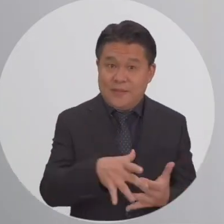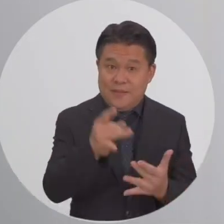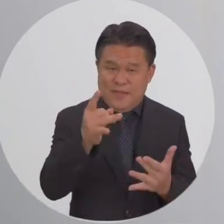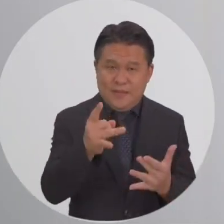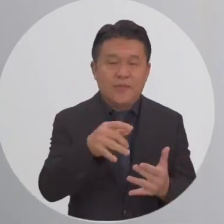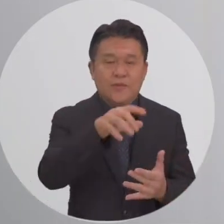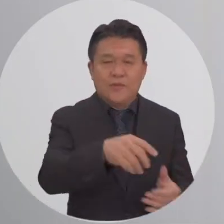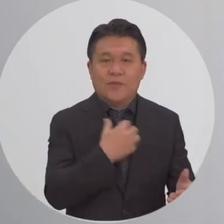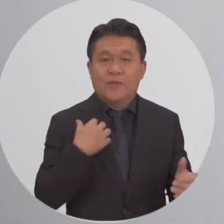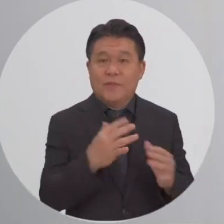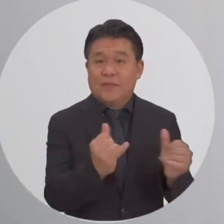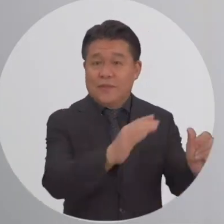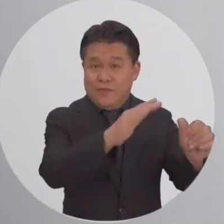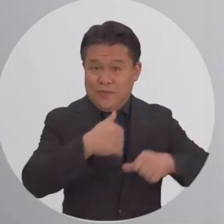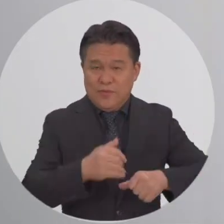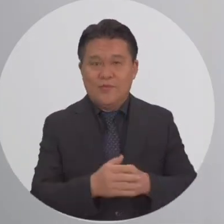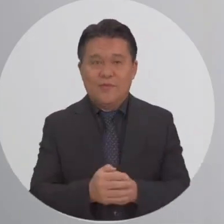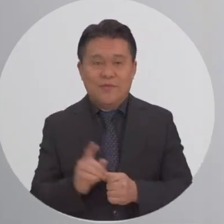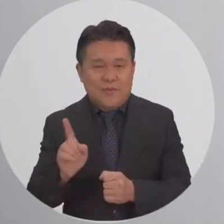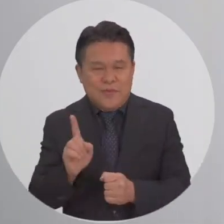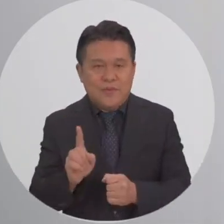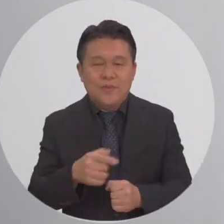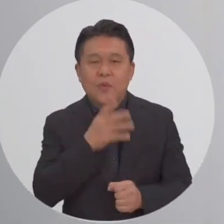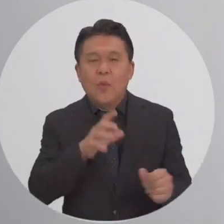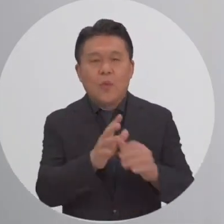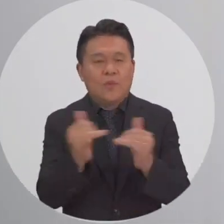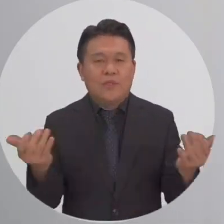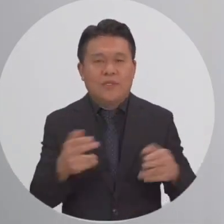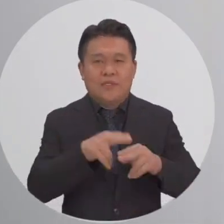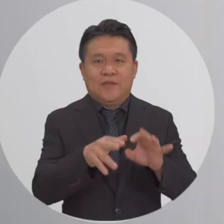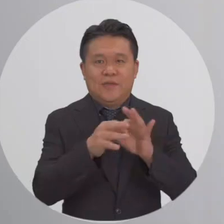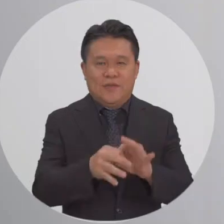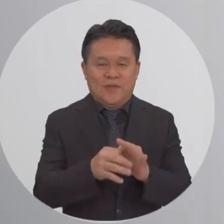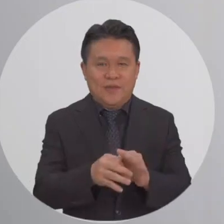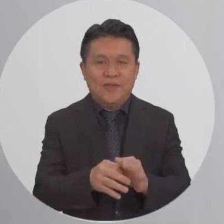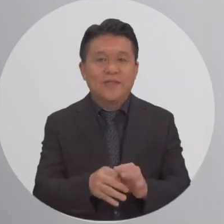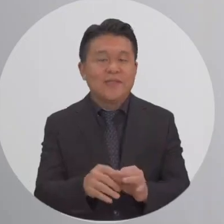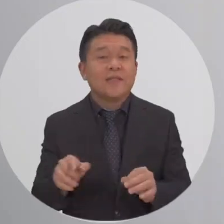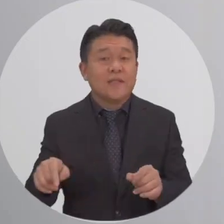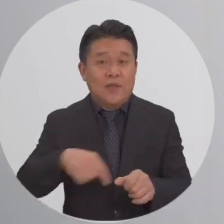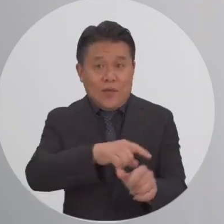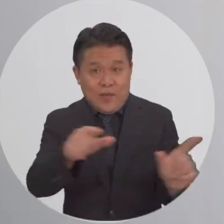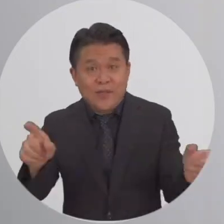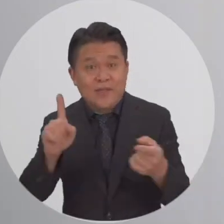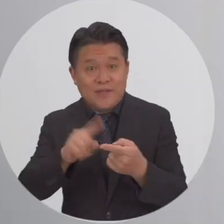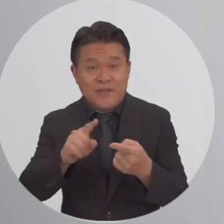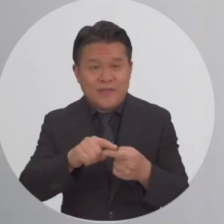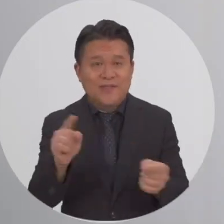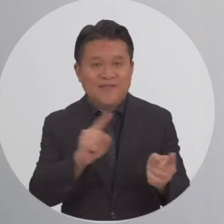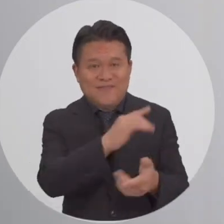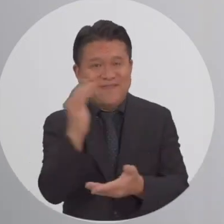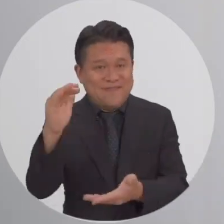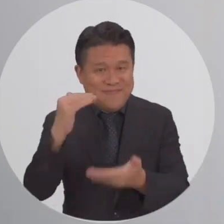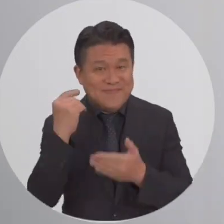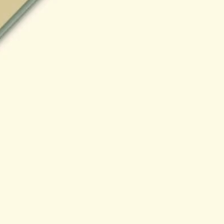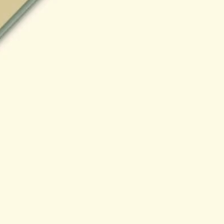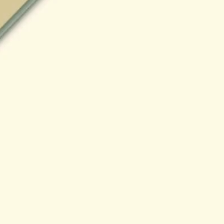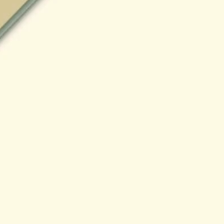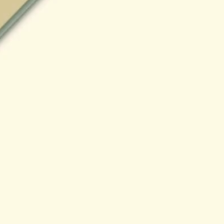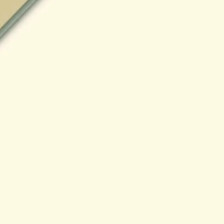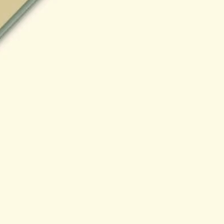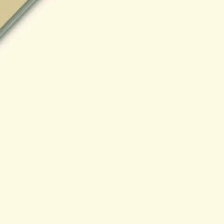발달장애인을 채용한 배치기관 담당자를 모셔서 요양보호사 일자리와 관련한 현장의 이야기를 들어보겠습니다.